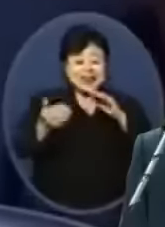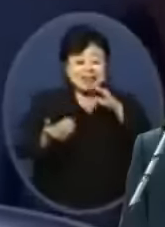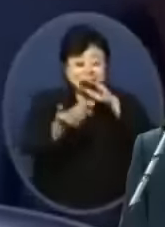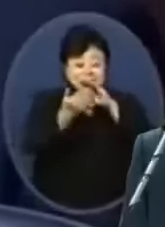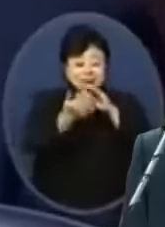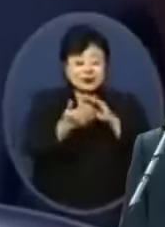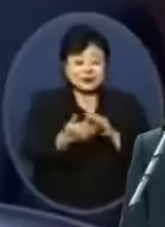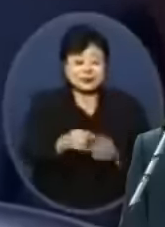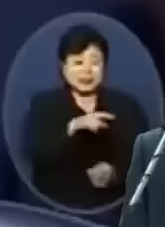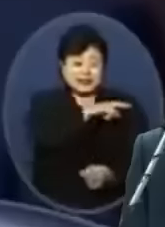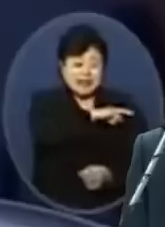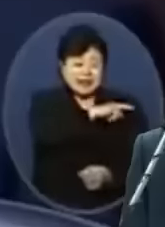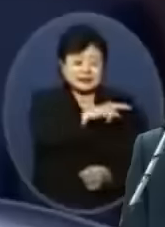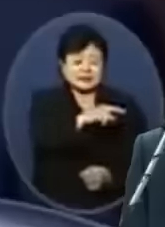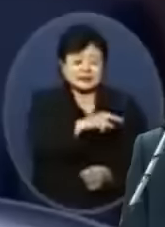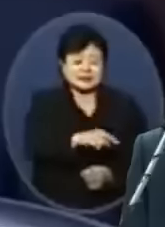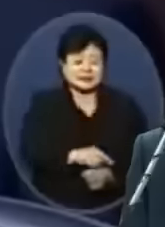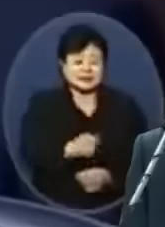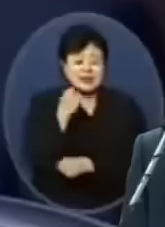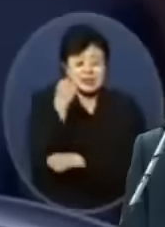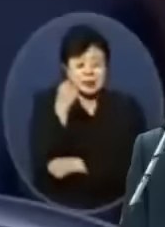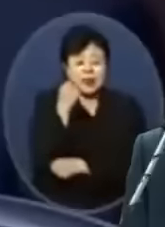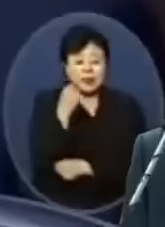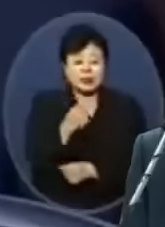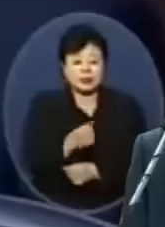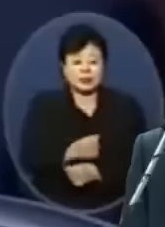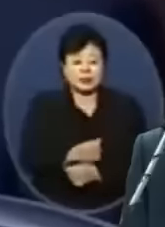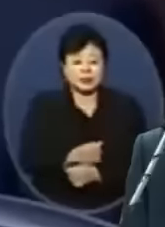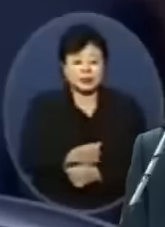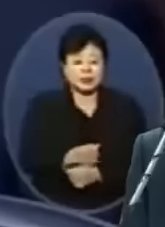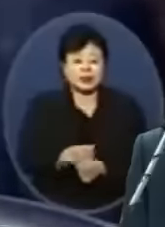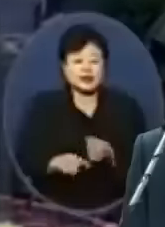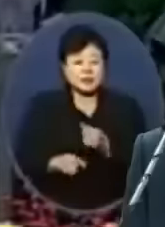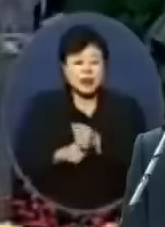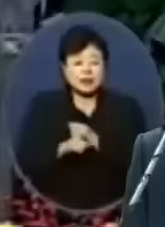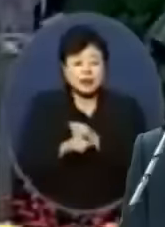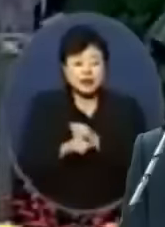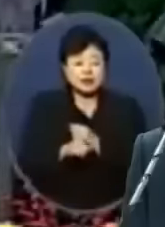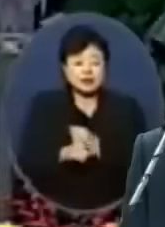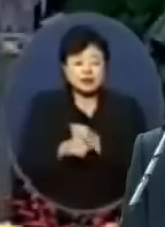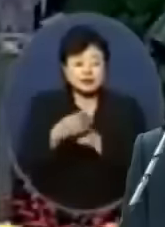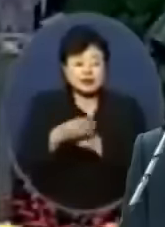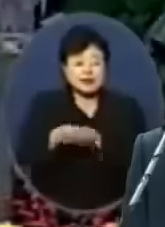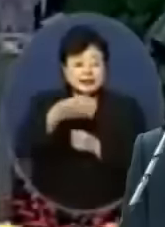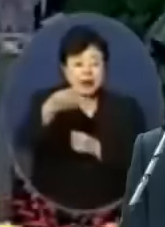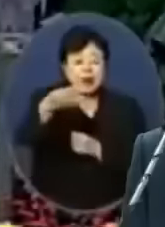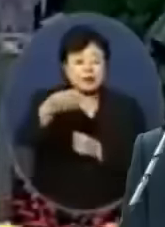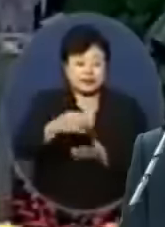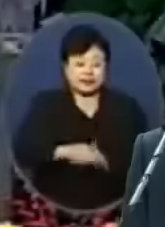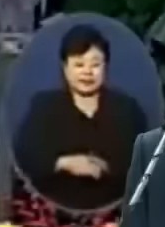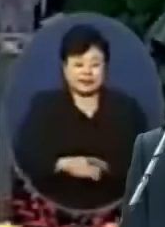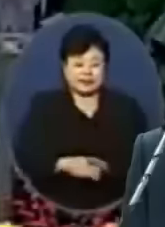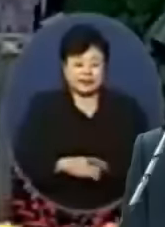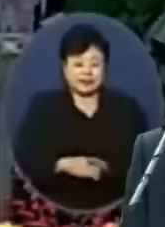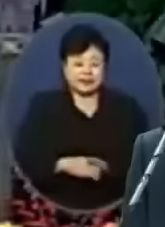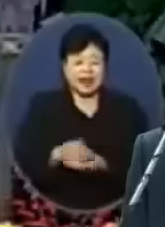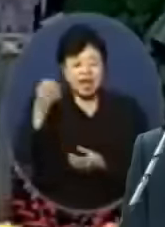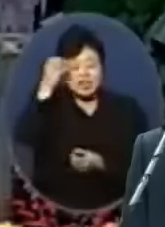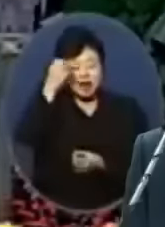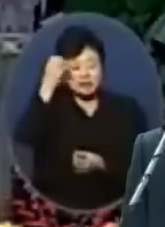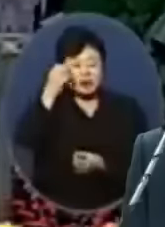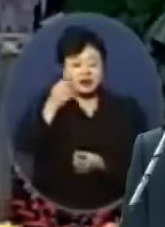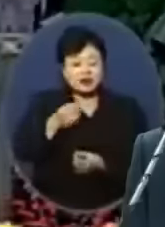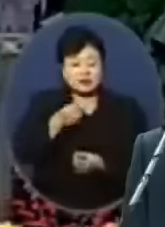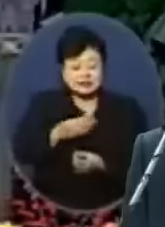이루는 가장 근본적인 원리가 4차원의 영생인 것입니다.